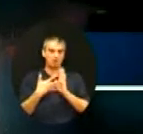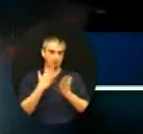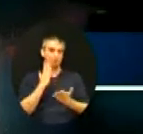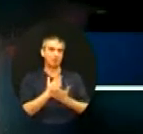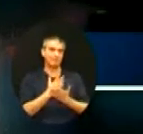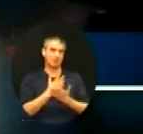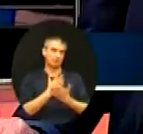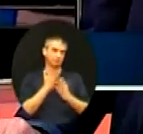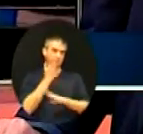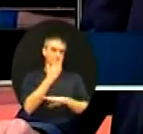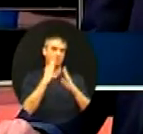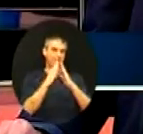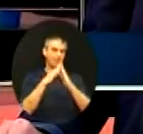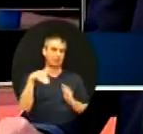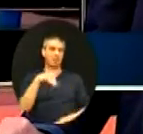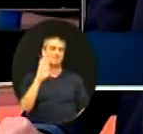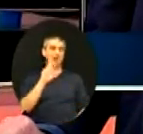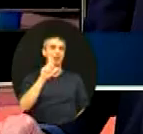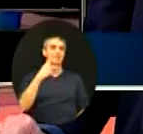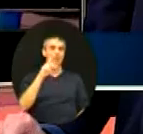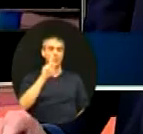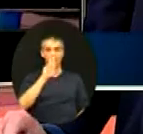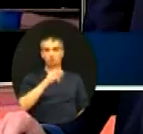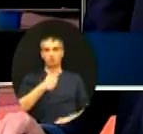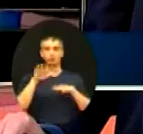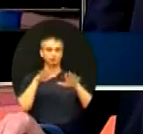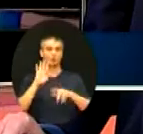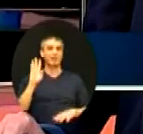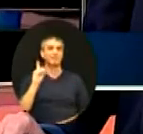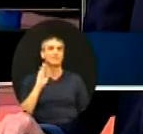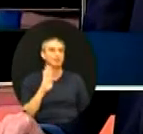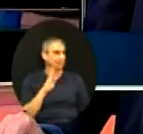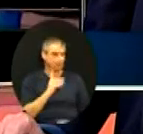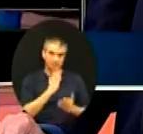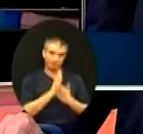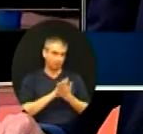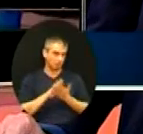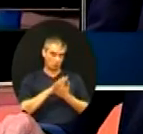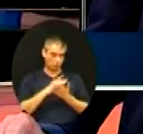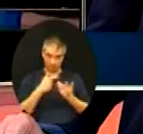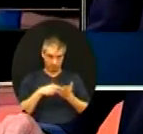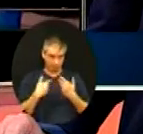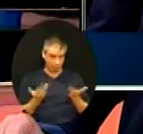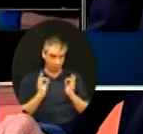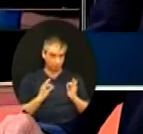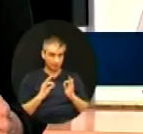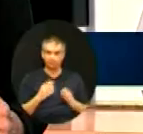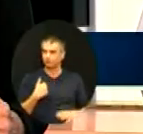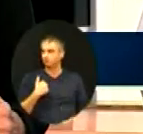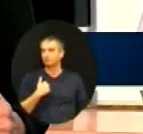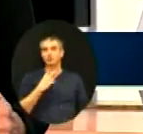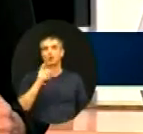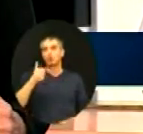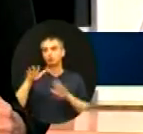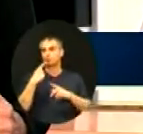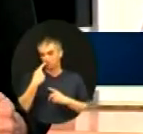כבר בבית ברחוב בלפור אצל ראש הממשלה, דוד ביטן, לא יהיה כלום כי אין כלום? זה מה שראש